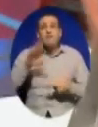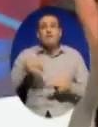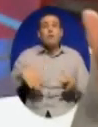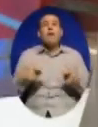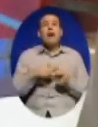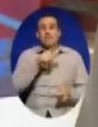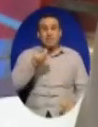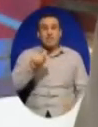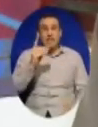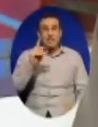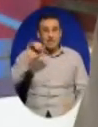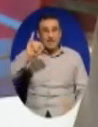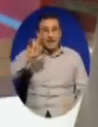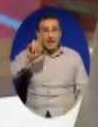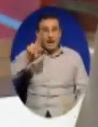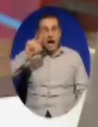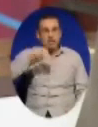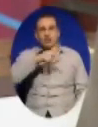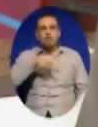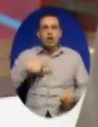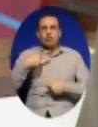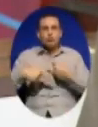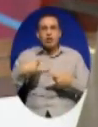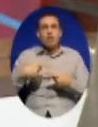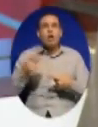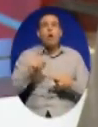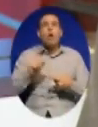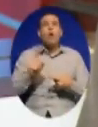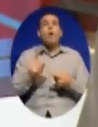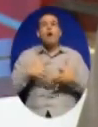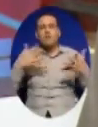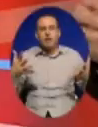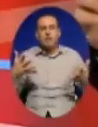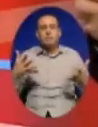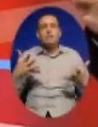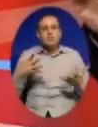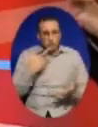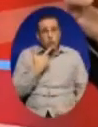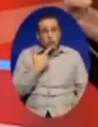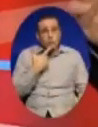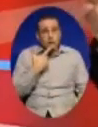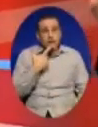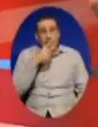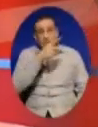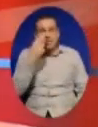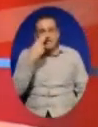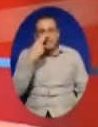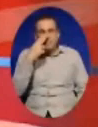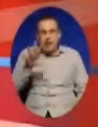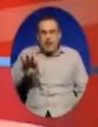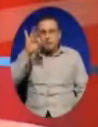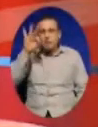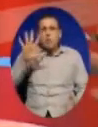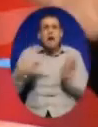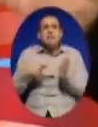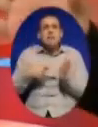החברה הענקית, יש לה שושלת לא ענפה במיוחד. זאת אומרת, בואו נמשיך את זה משם. אתם ניסיתם למצוא את